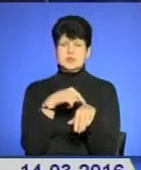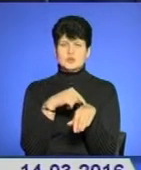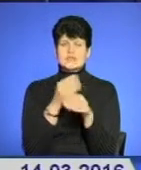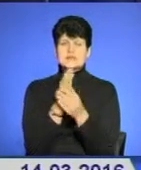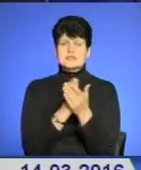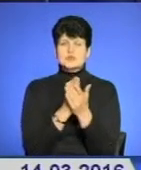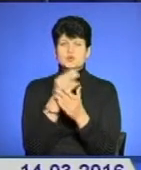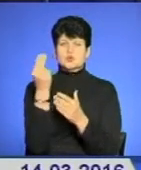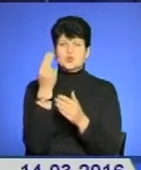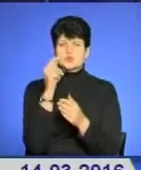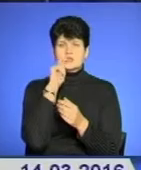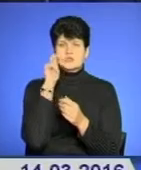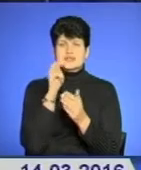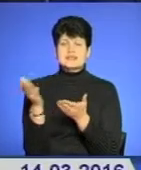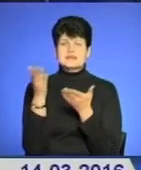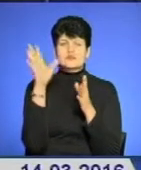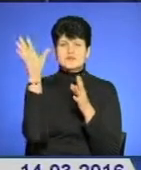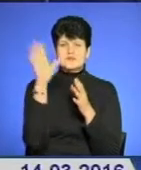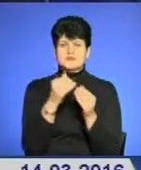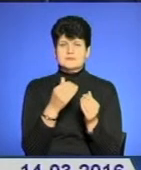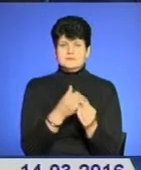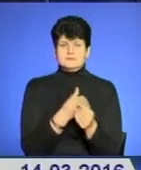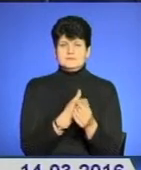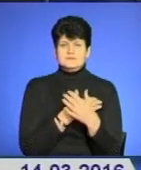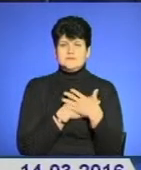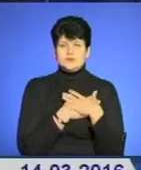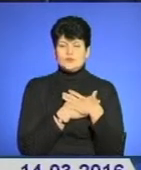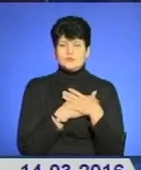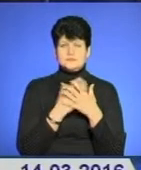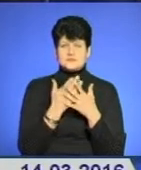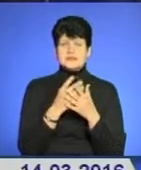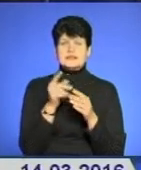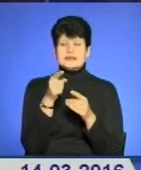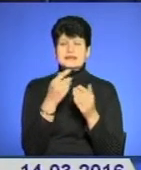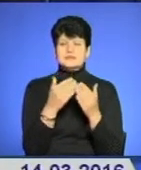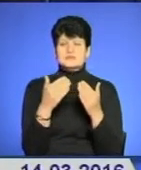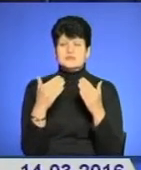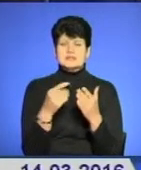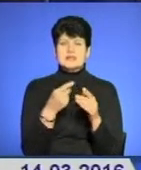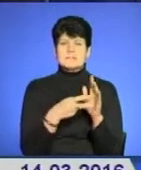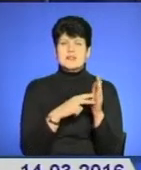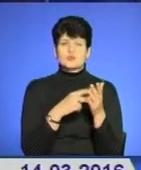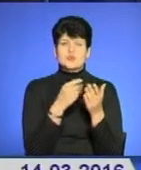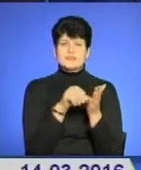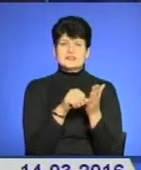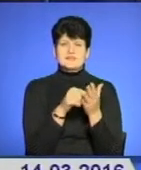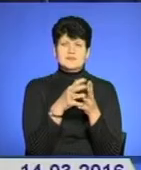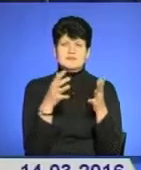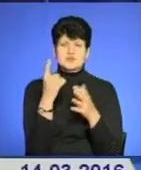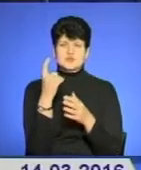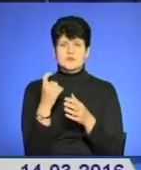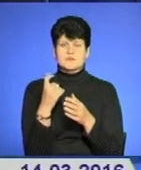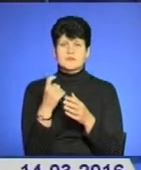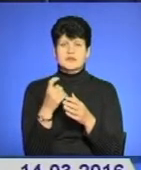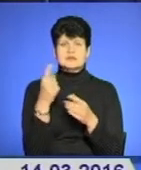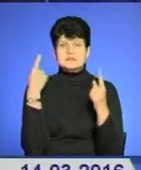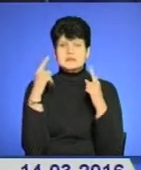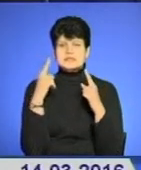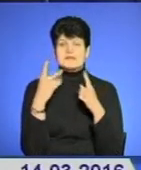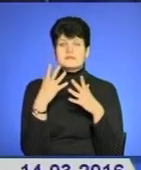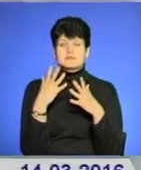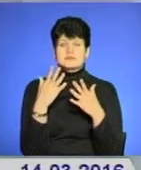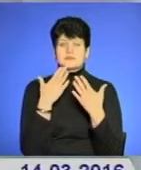заслужений художник України запрошує усіх поціновувачів екслібрисів. Їх на експозиції планує представити більше сотні. З митцем спілкувалася